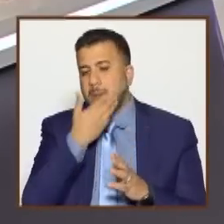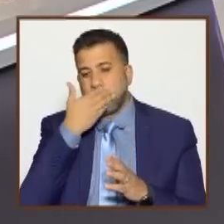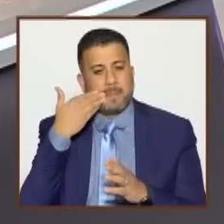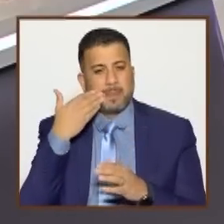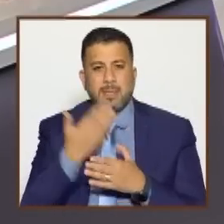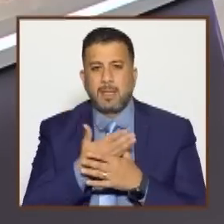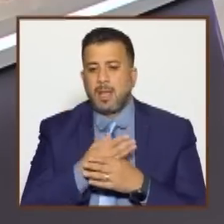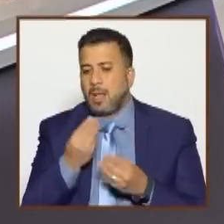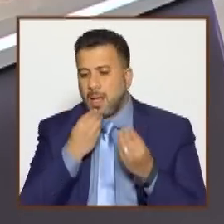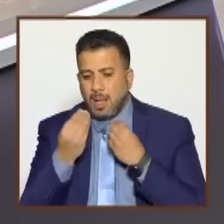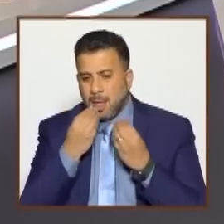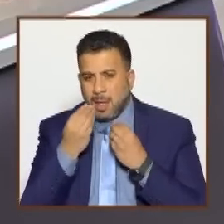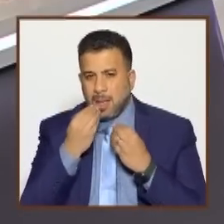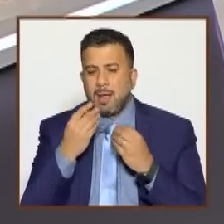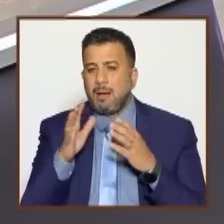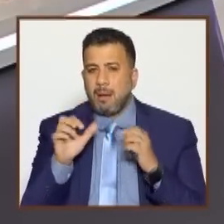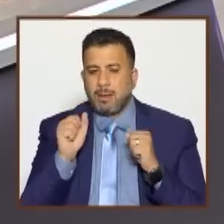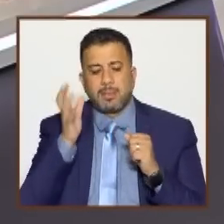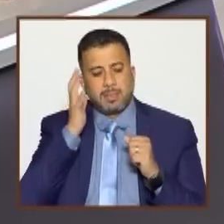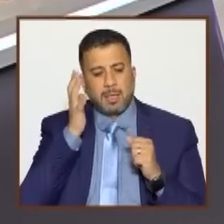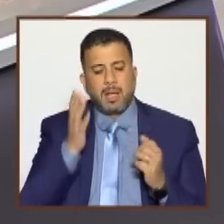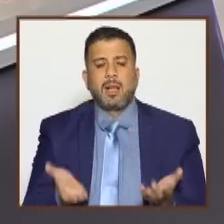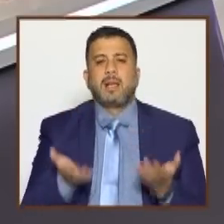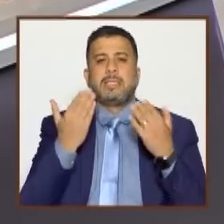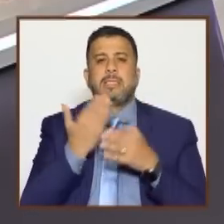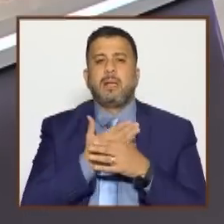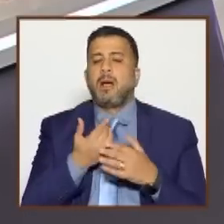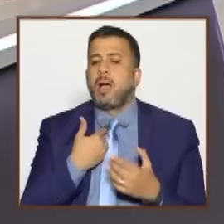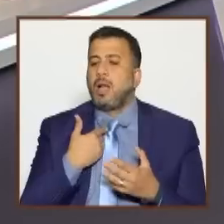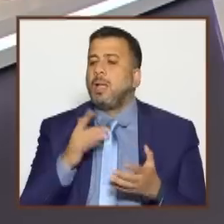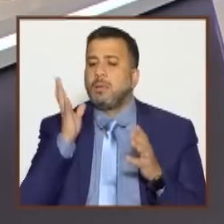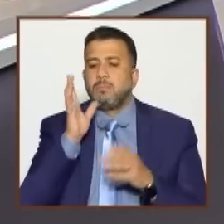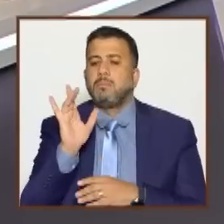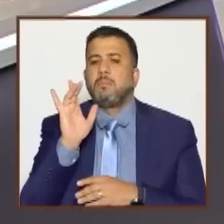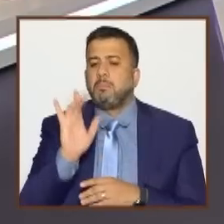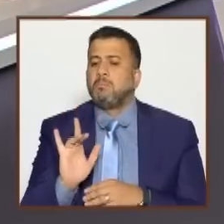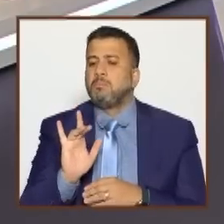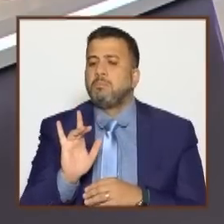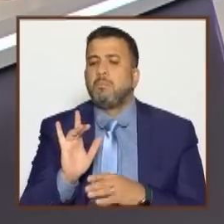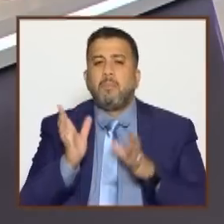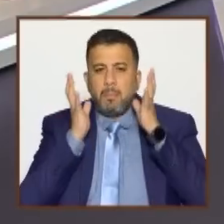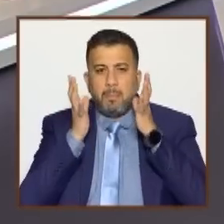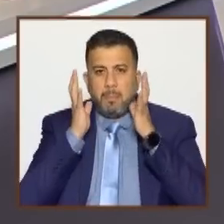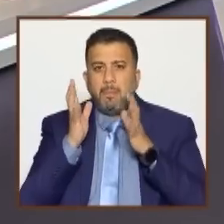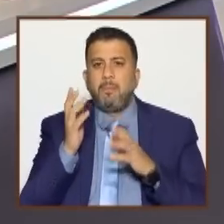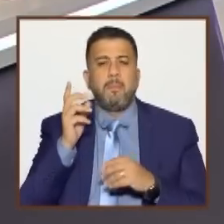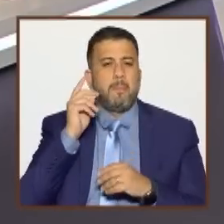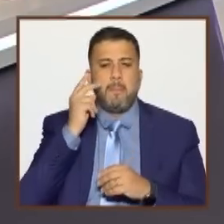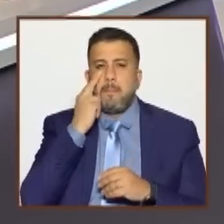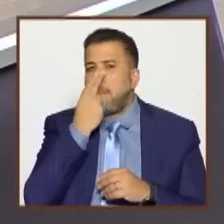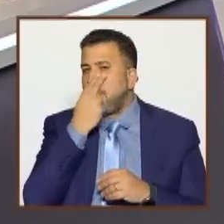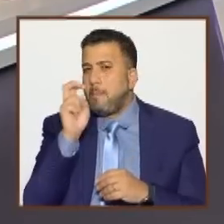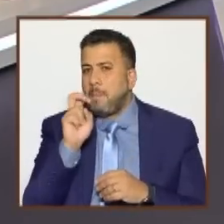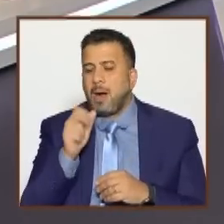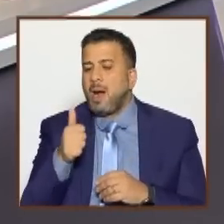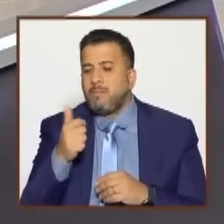الله إقامة الصلاة إن شاء الله. واضح. الناس تذهب قبل، ويعني حد منهم يقولوا أفضل إنك تقرأ قرآن، وحد منهم